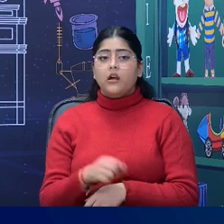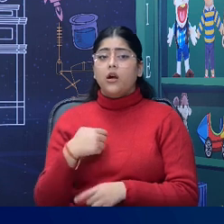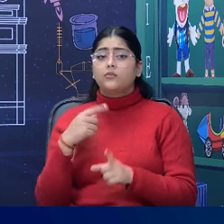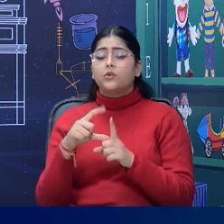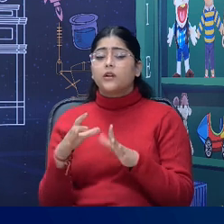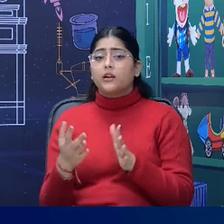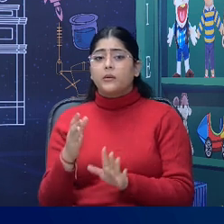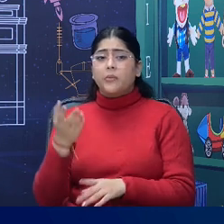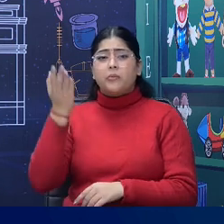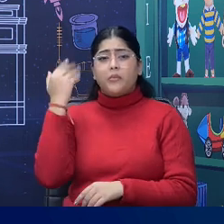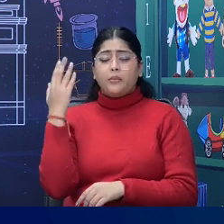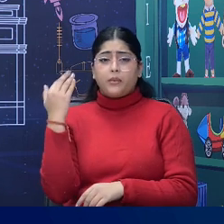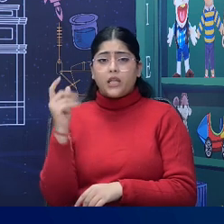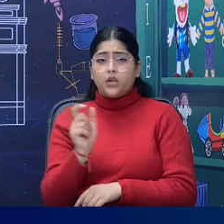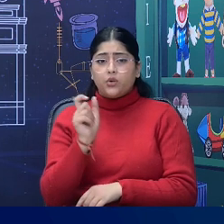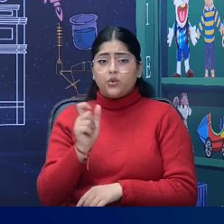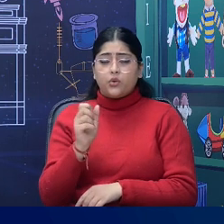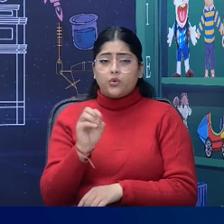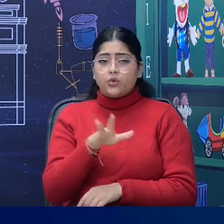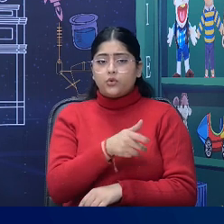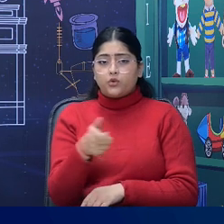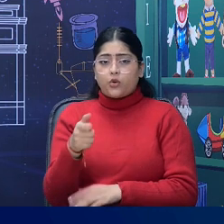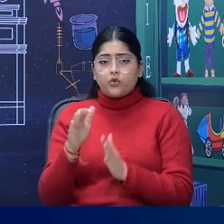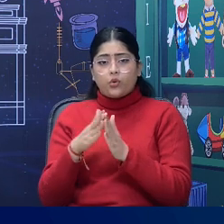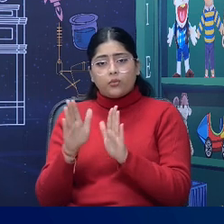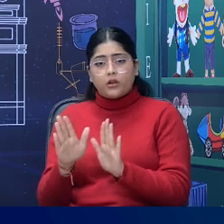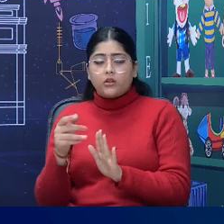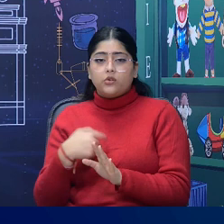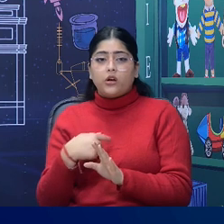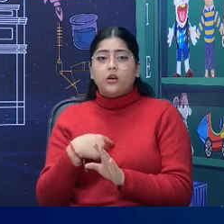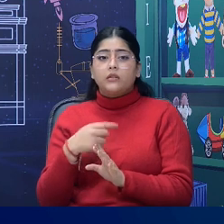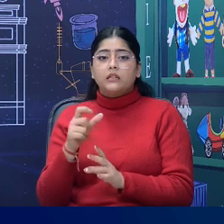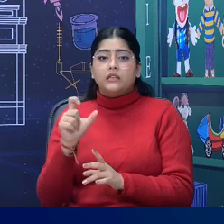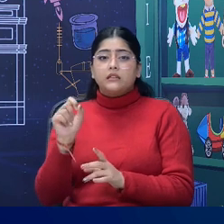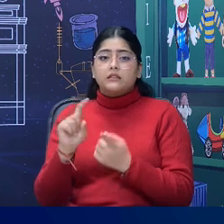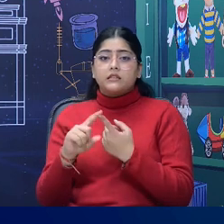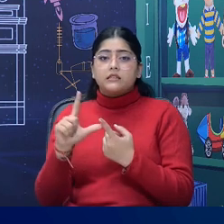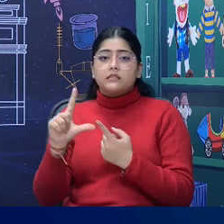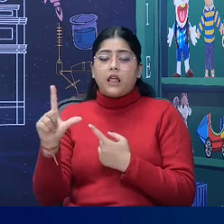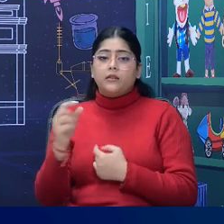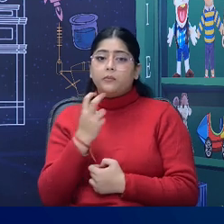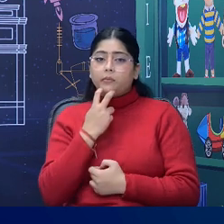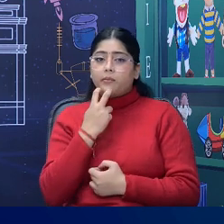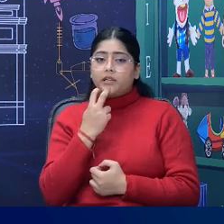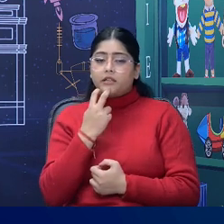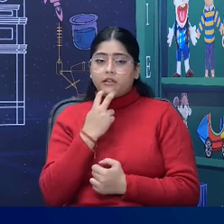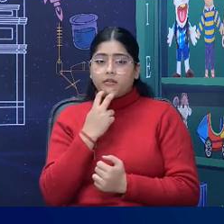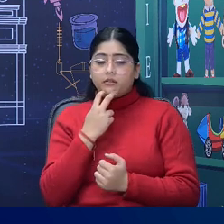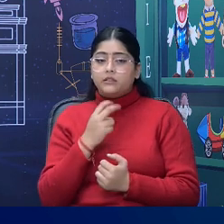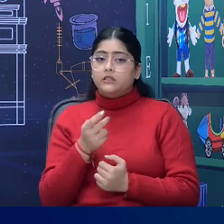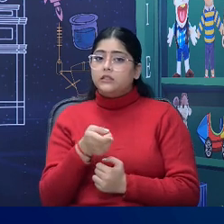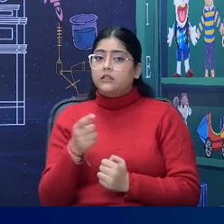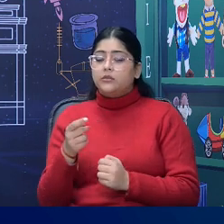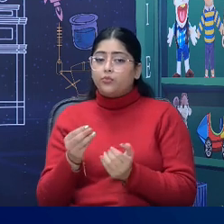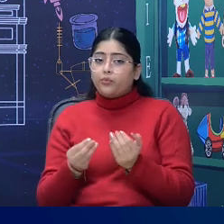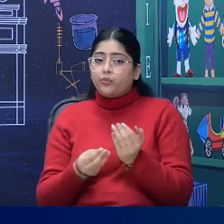टॉर्च का जो महत्व है वो बहुत महत्त्वपूर्ण है जैसे अगर आज के समय में व्यंग का लिखते तो आज टॉर्च पर नहीं लिखते मैम हो सकता है मोबाइल पर लिखते लैपटॉप पर